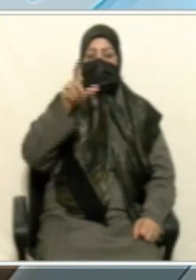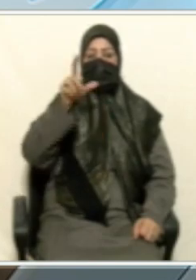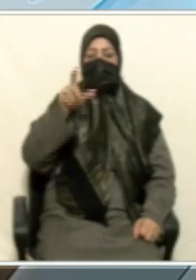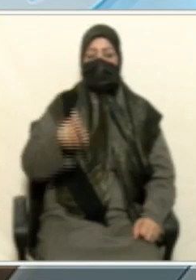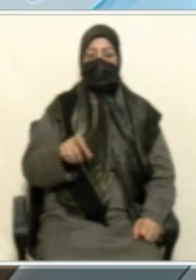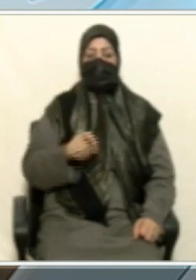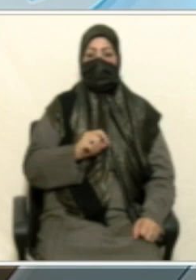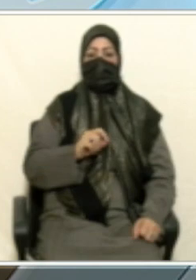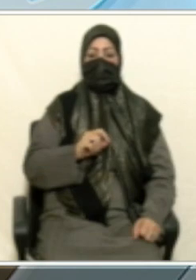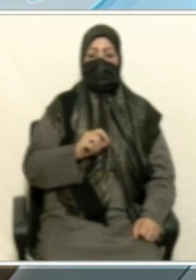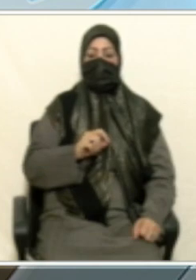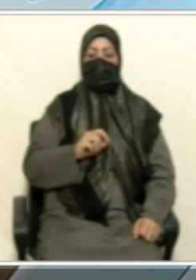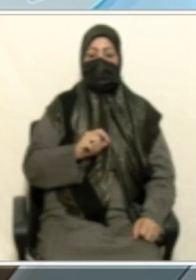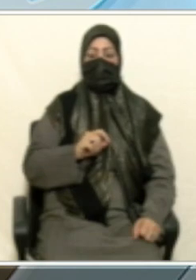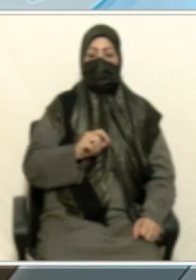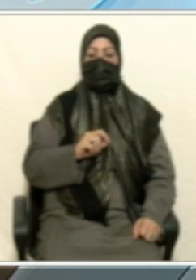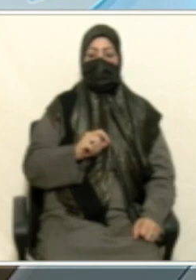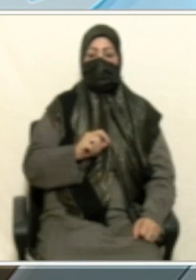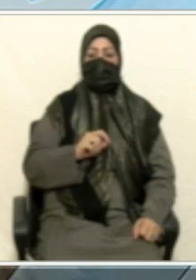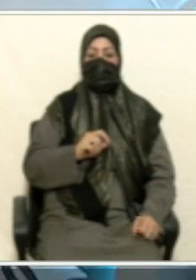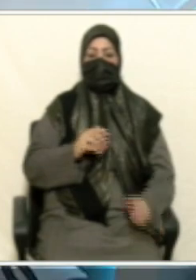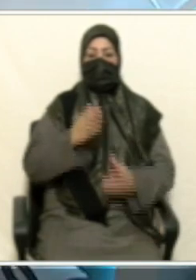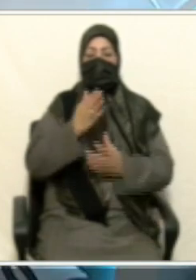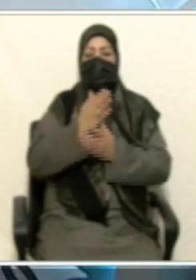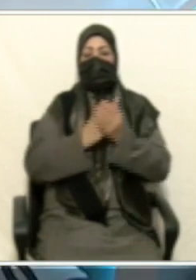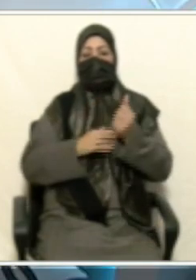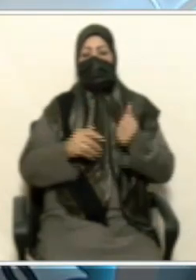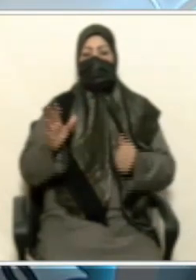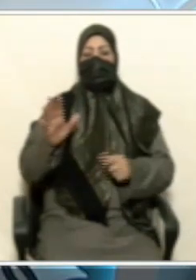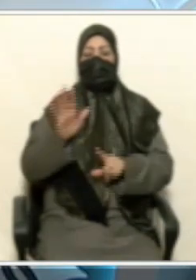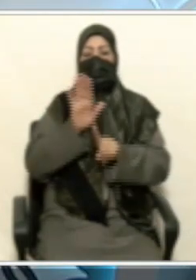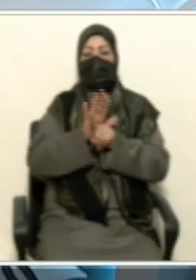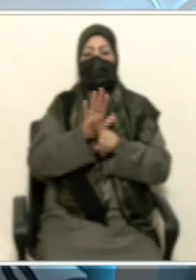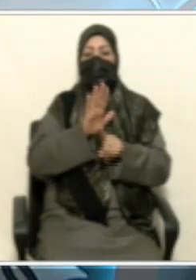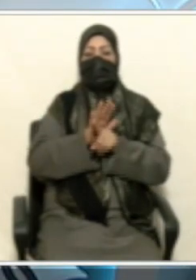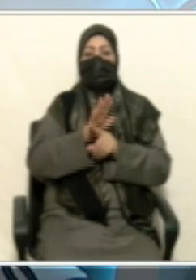مش بارضية مش كويس معي. ابنك يعني عاق.